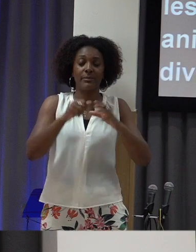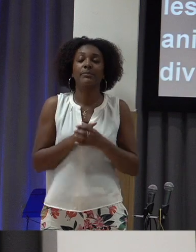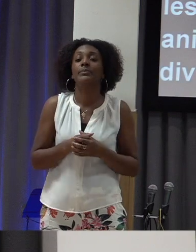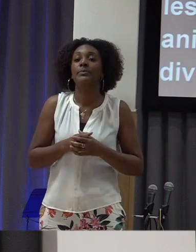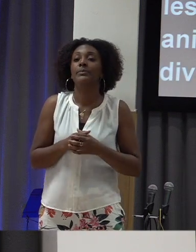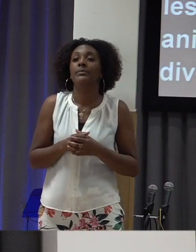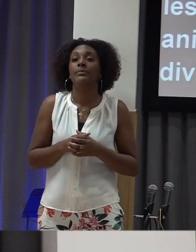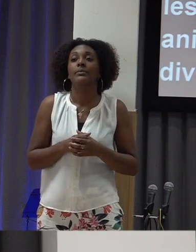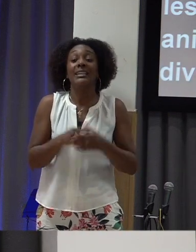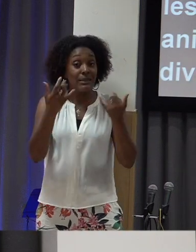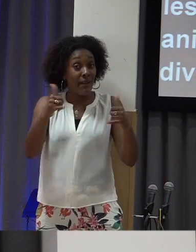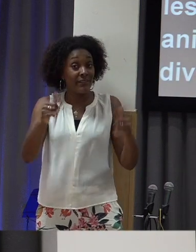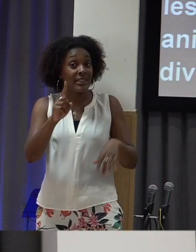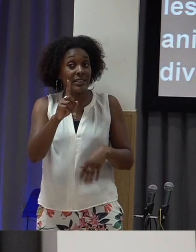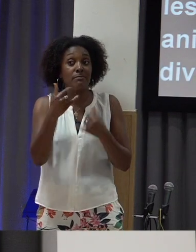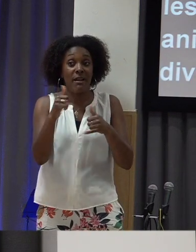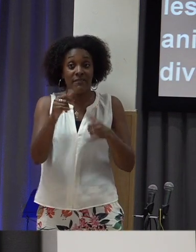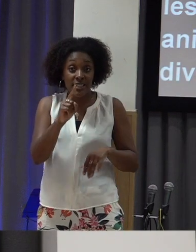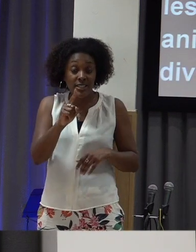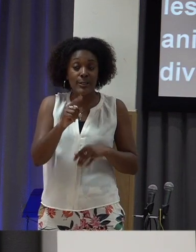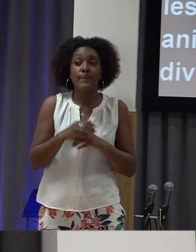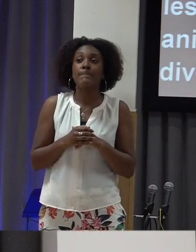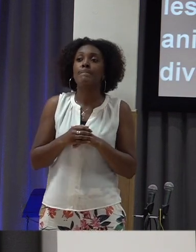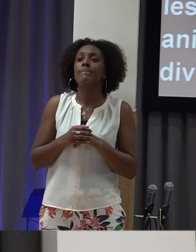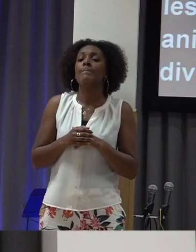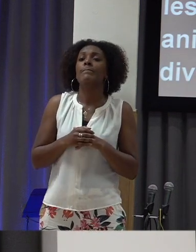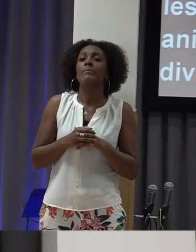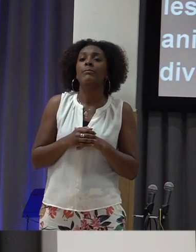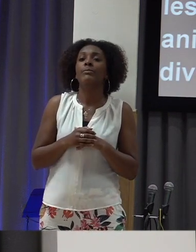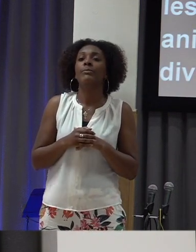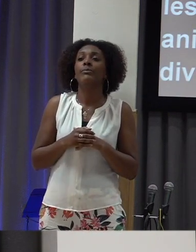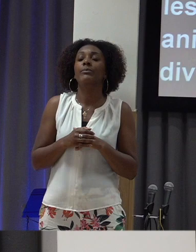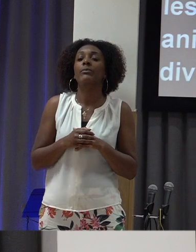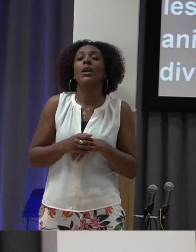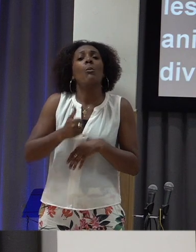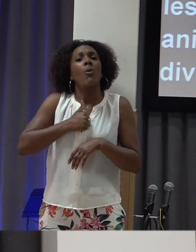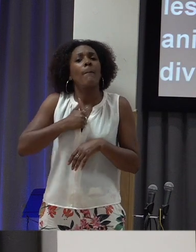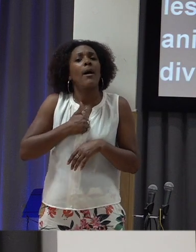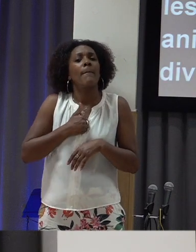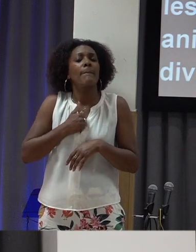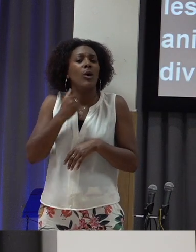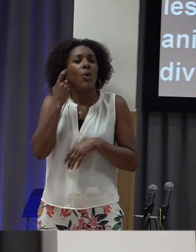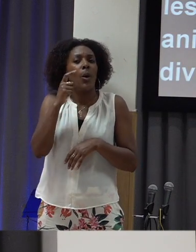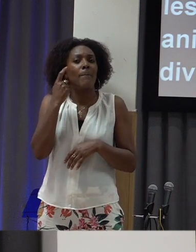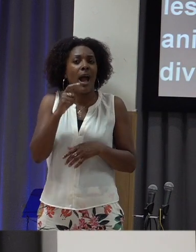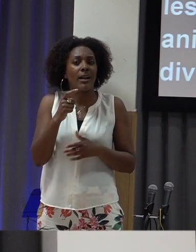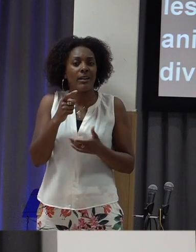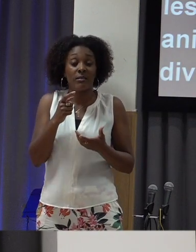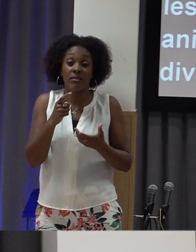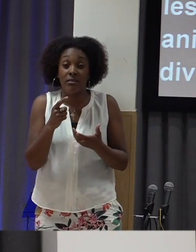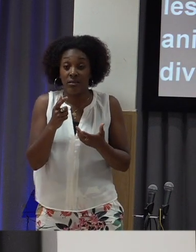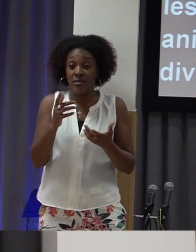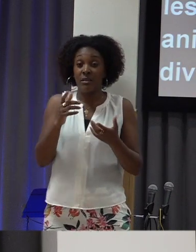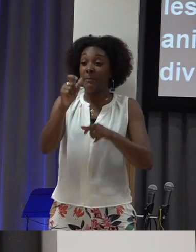va suivre. Alors, confronté à mes propres imperfections, j'ai constaté que je n'avais plus le temps de m'occuper